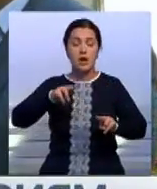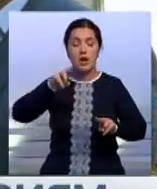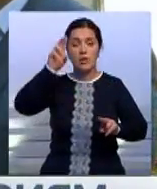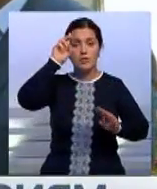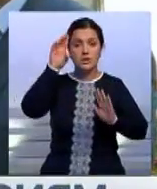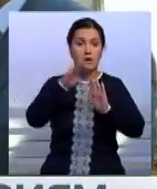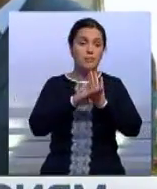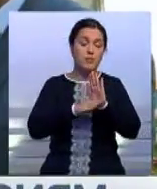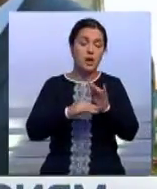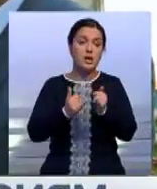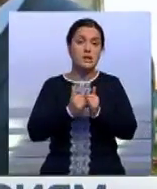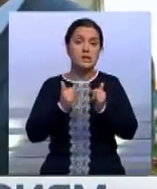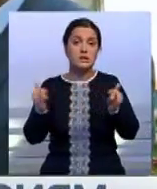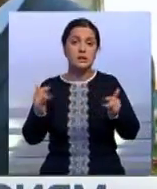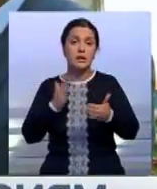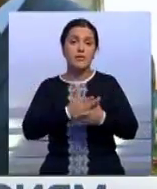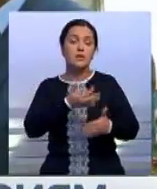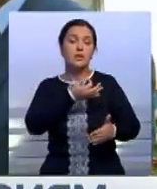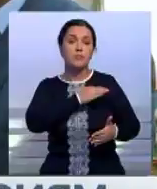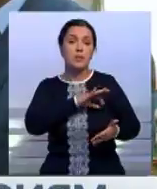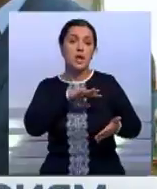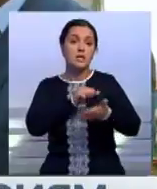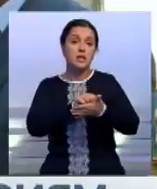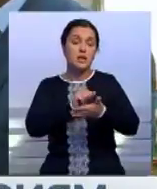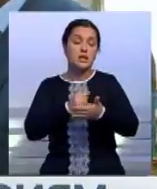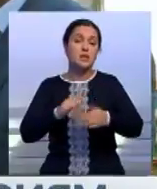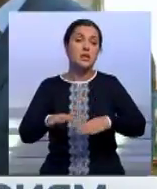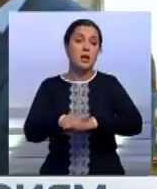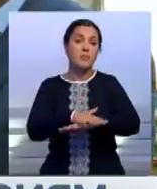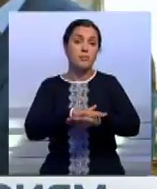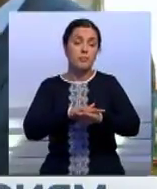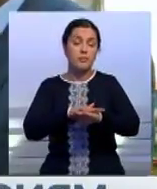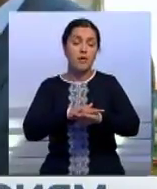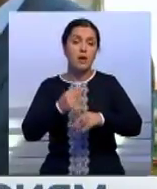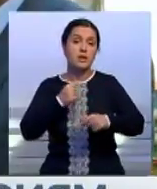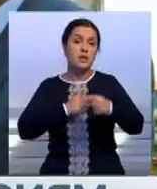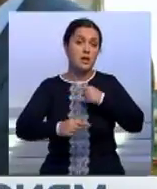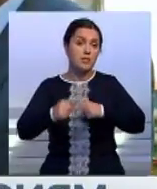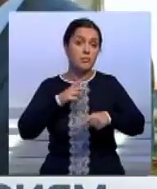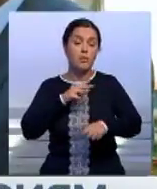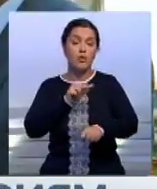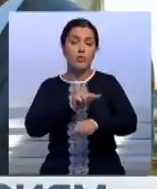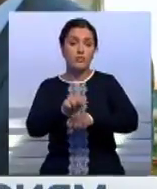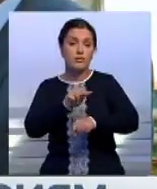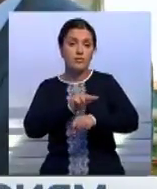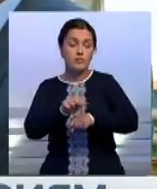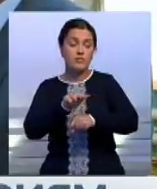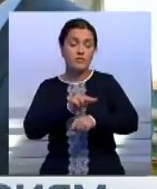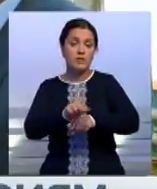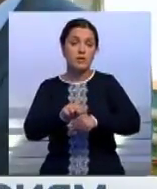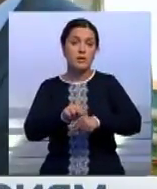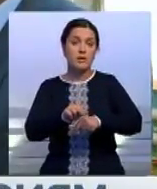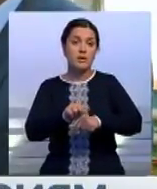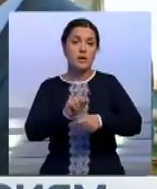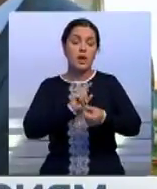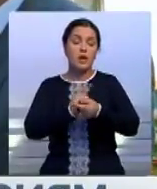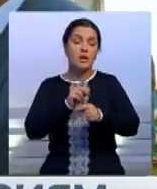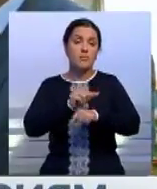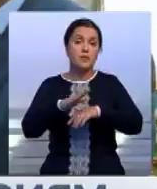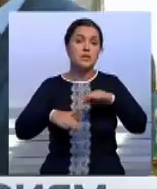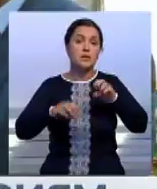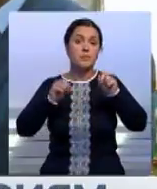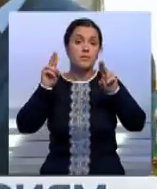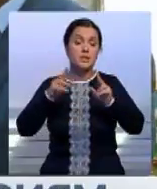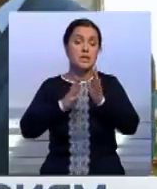программе развития продуктивной занятости и массового предпринимательства. Были организованы курсы переподготовки по специальности